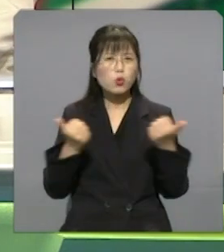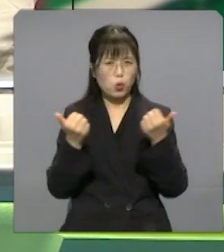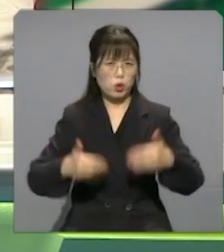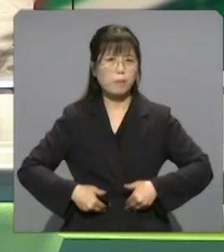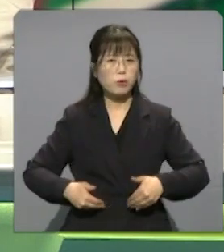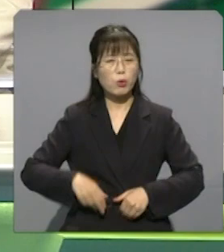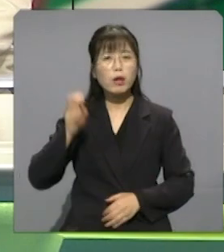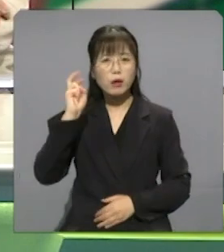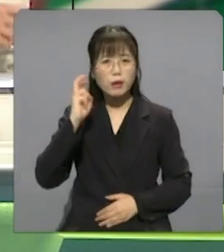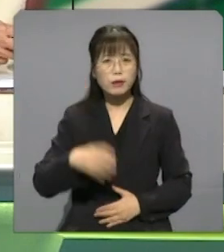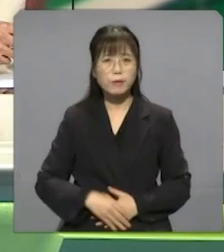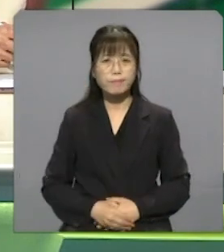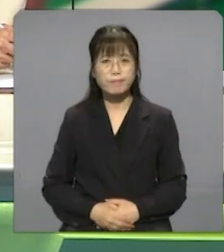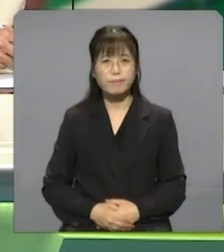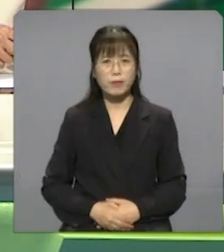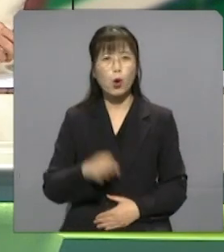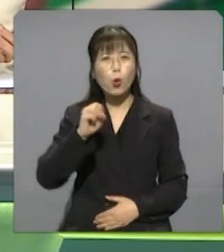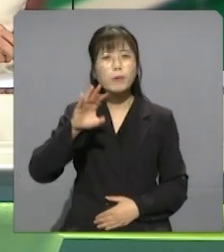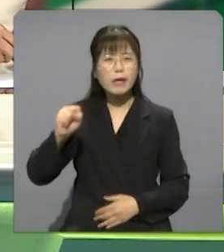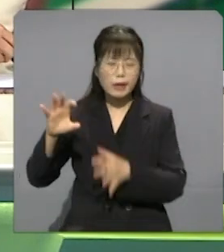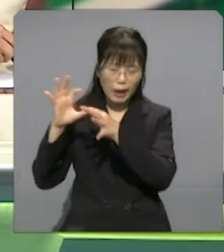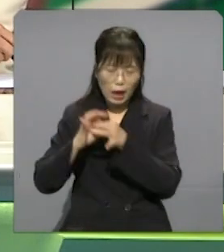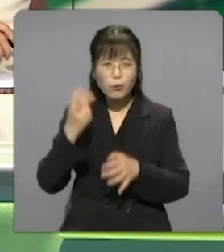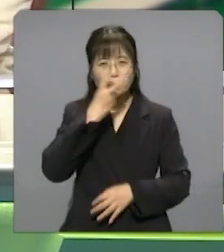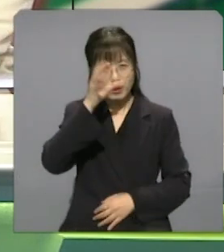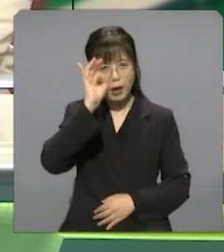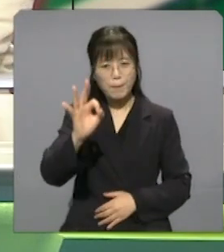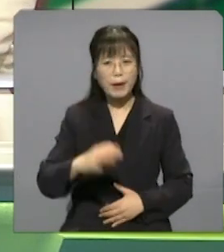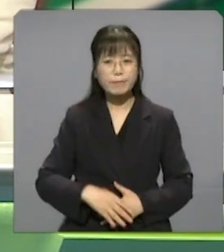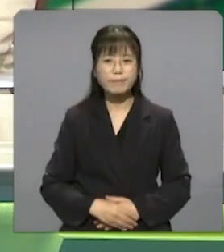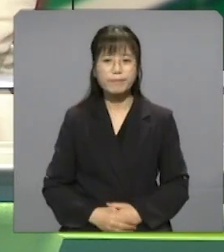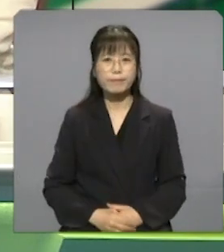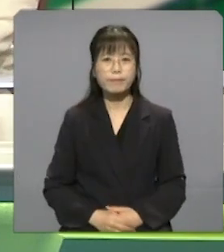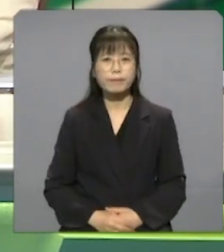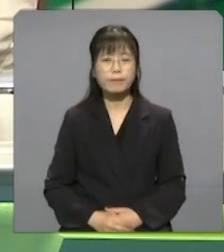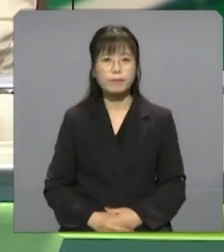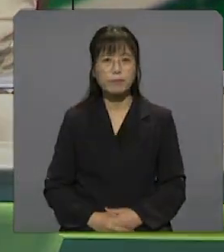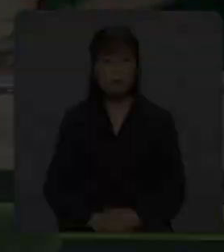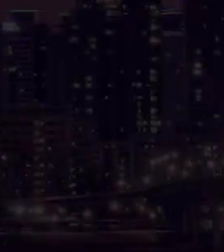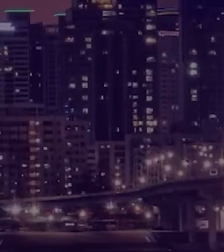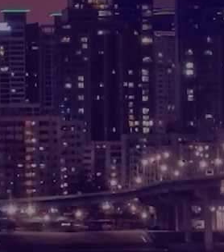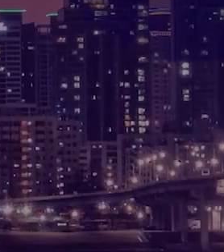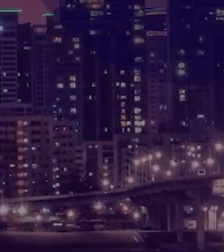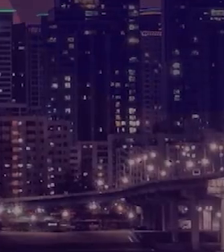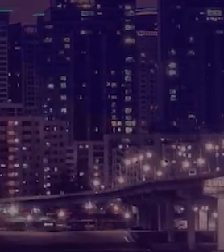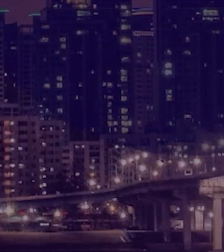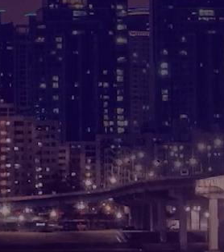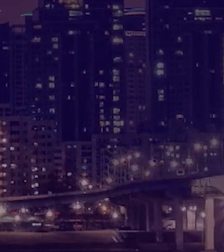돼야겠습니다 저희 obs가 계속해서 지켜보겠습니다 김대희 기자와 함께 했습니다